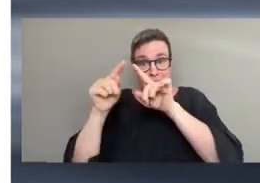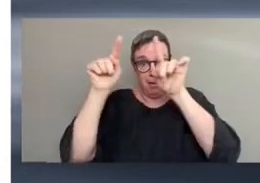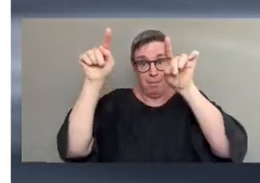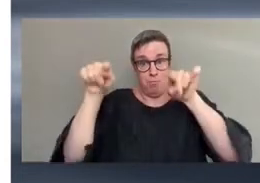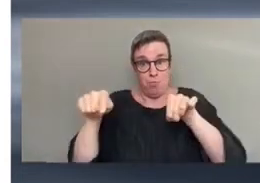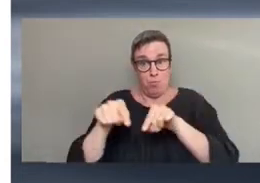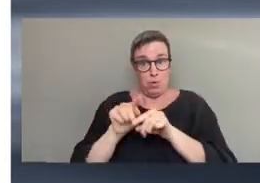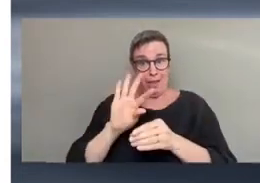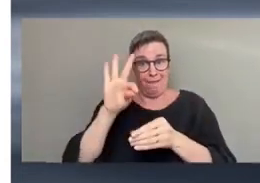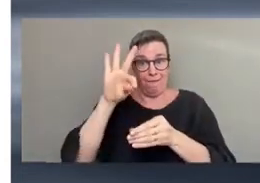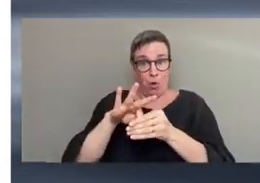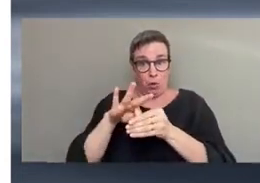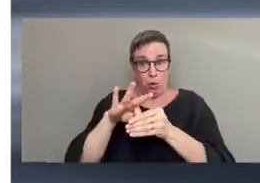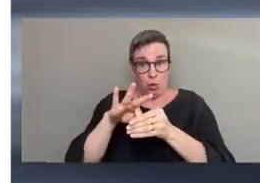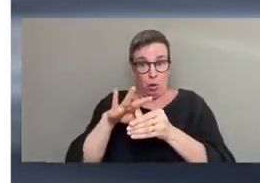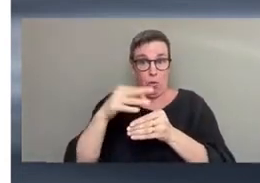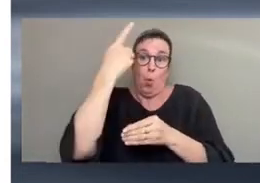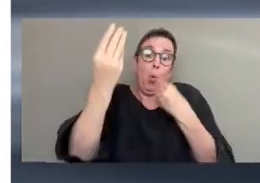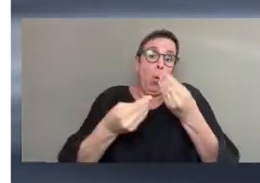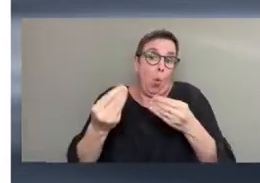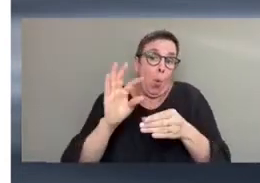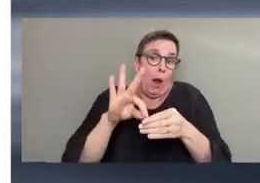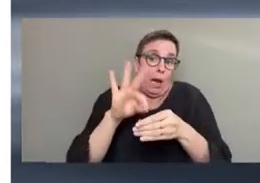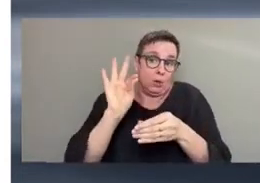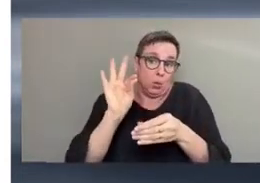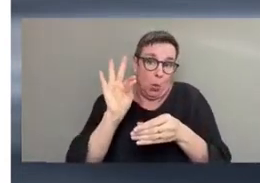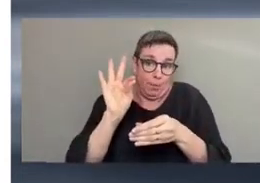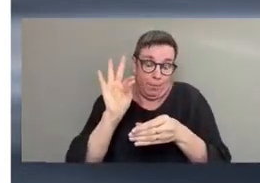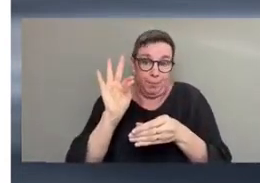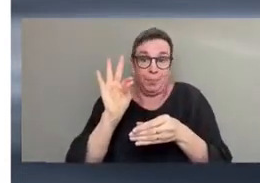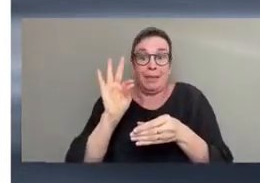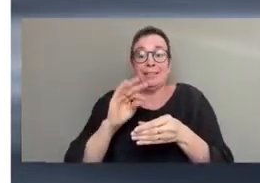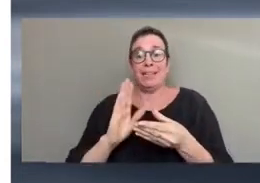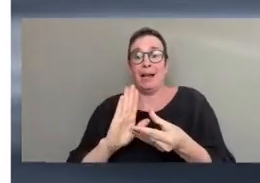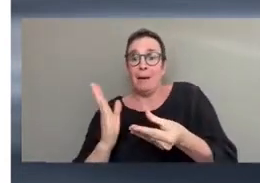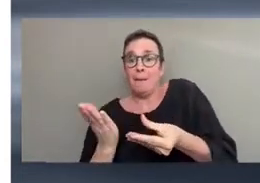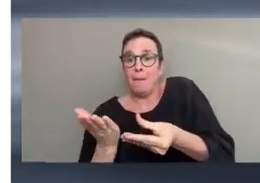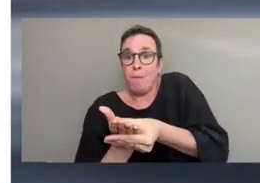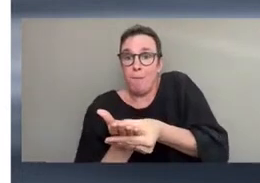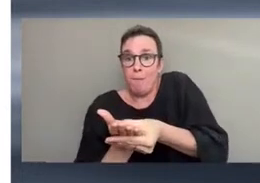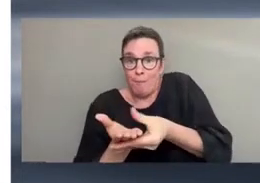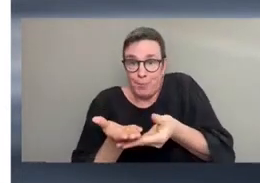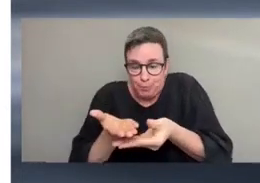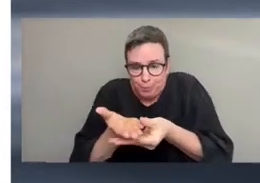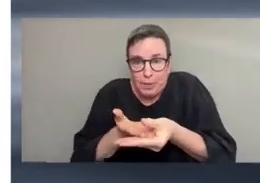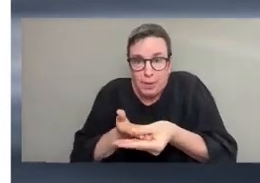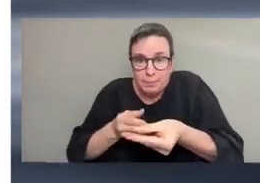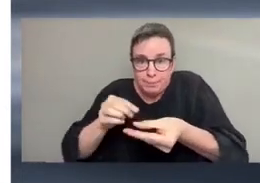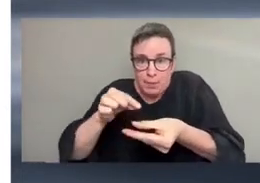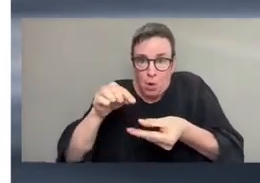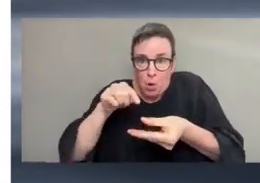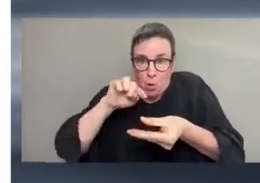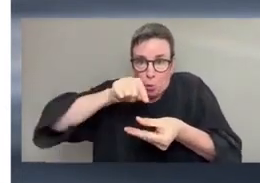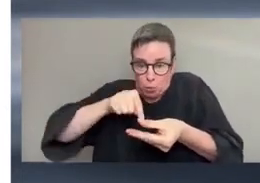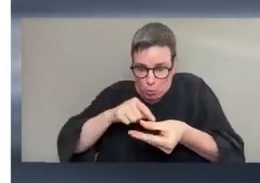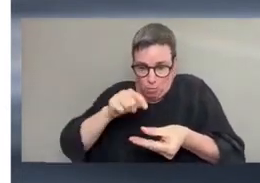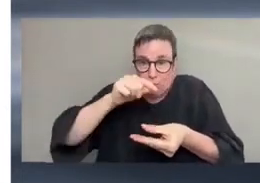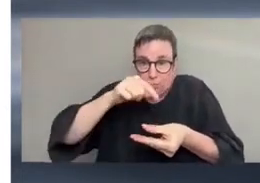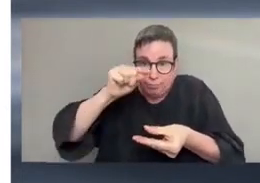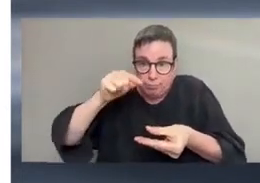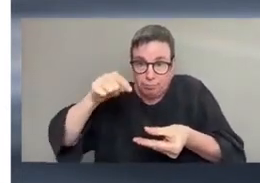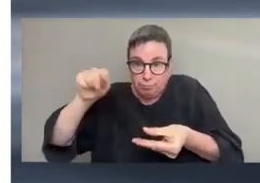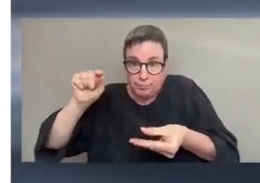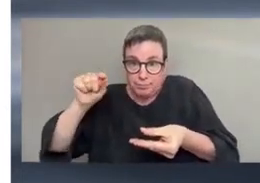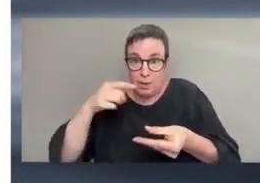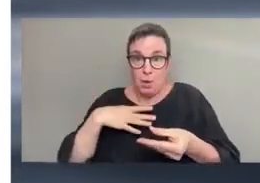de vote ou d'élection et on glissait cette feuille dans le chablon et on pouvait marquer oui ou non en fonction